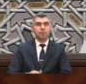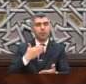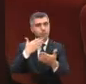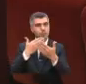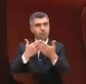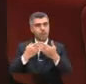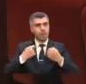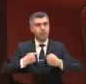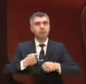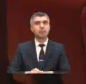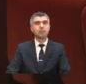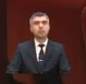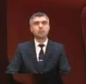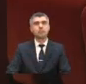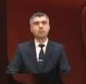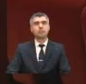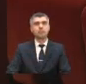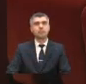شكرا سيد الرئيس، شكرا